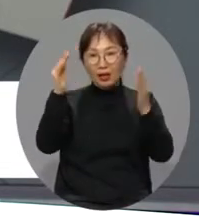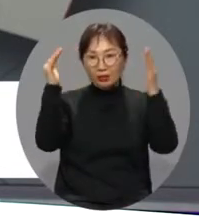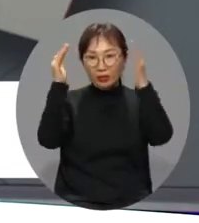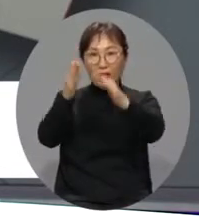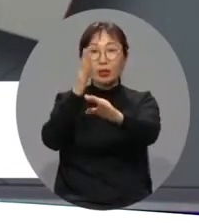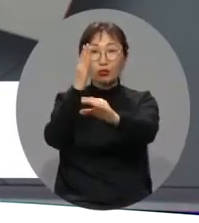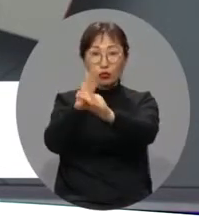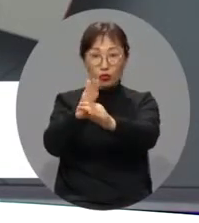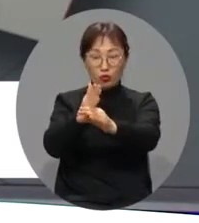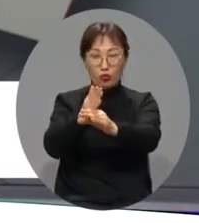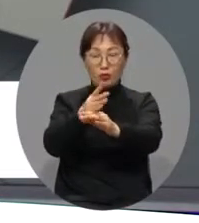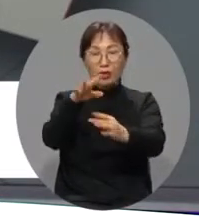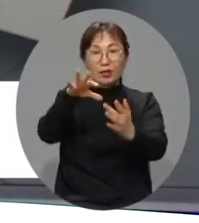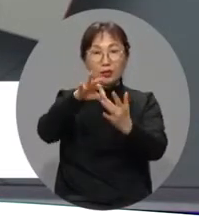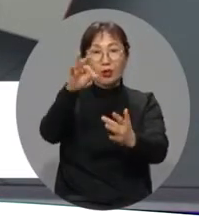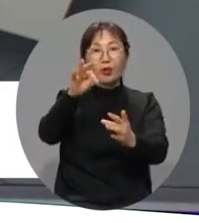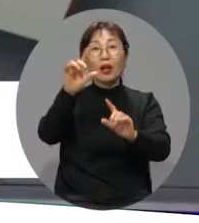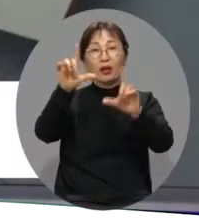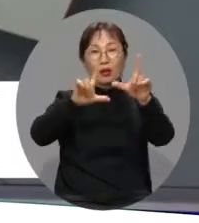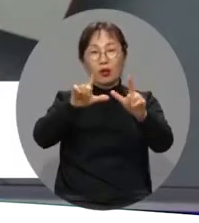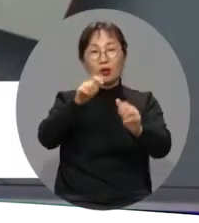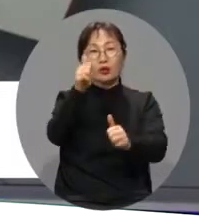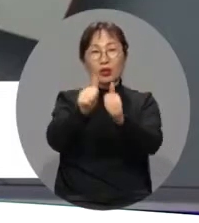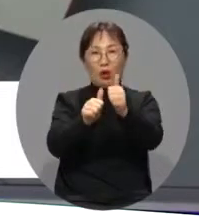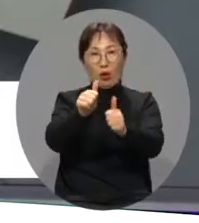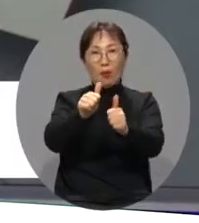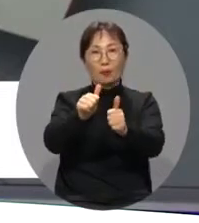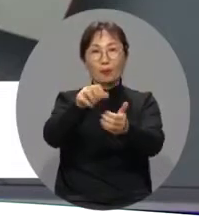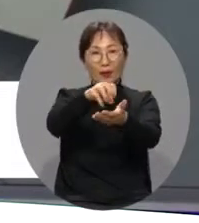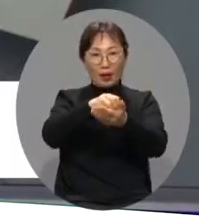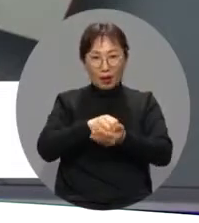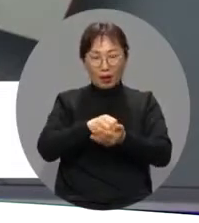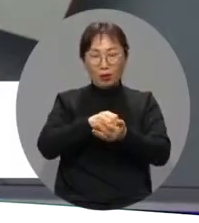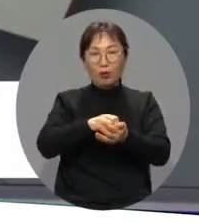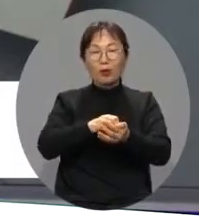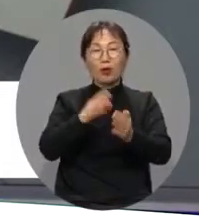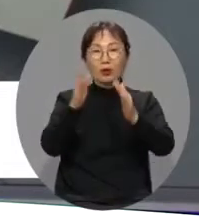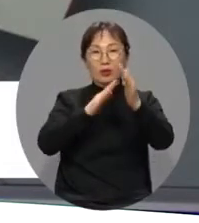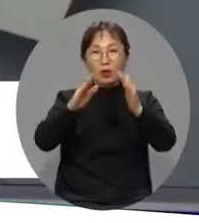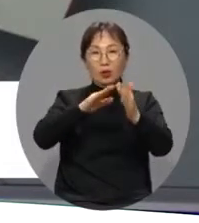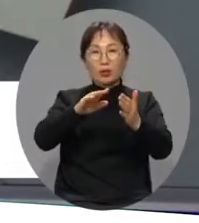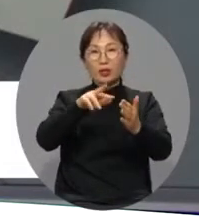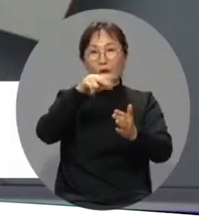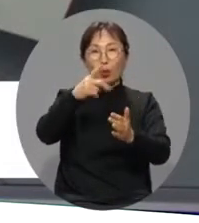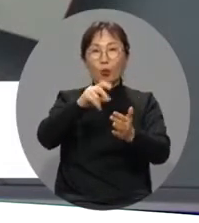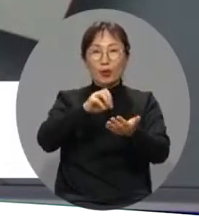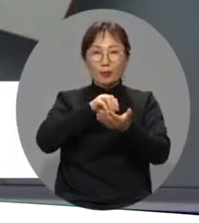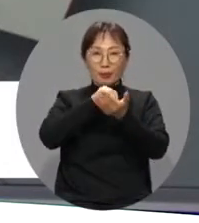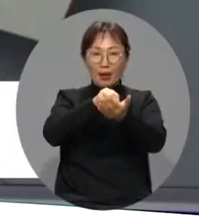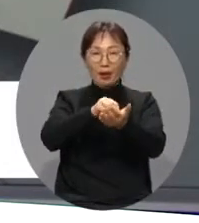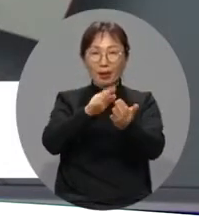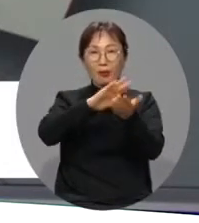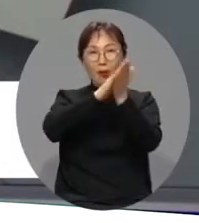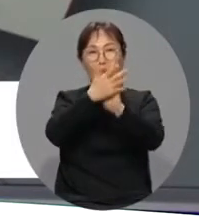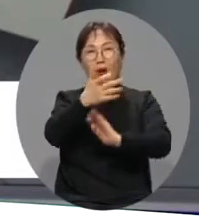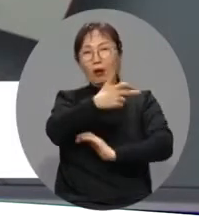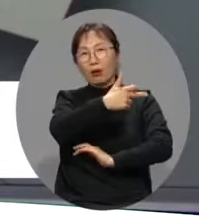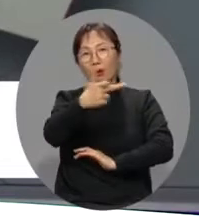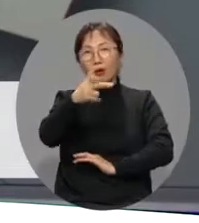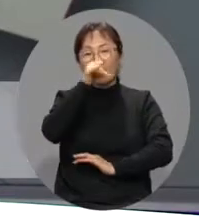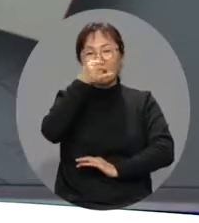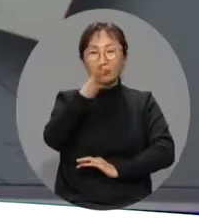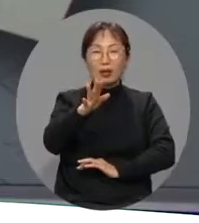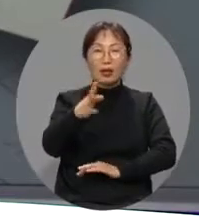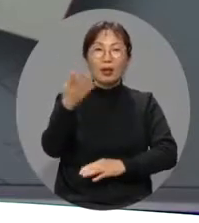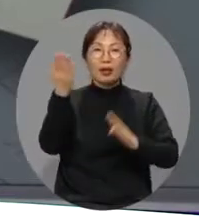있습니다 선택형 수능이 도입되고 정시 비중이 늘어나는 등 변화 폭이 크다고 하는데요 달라지는